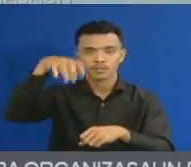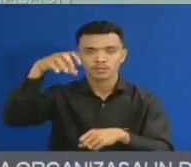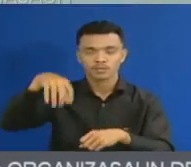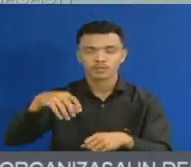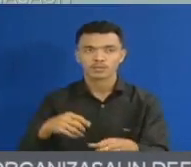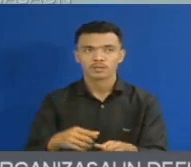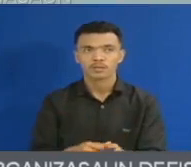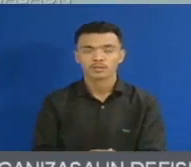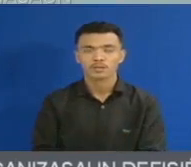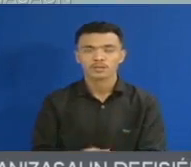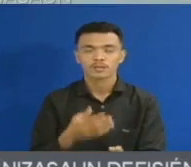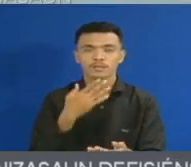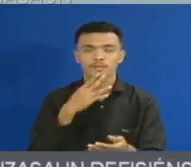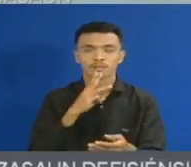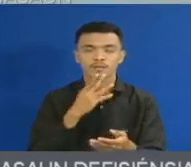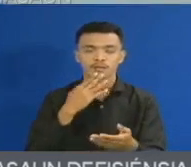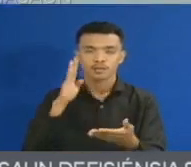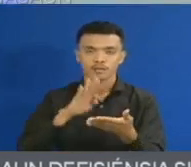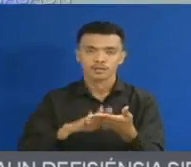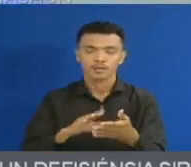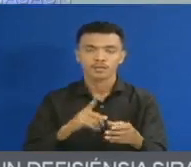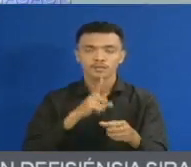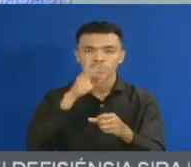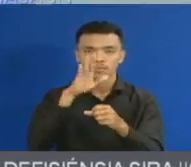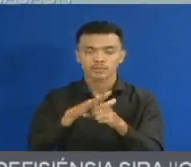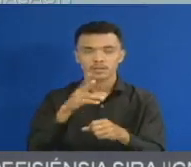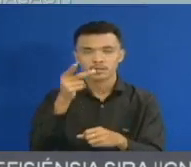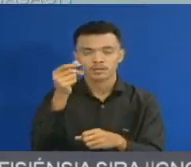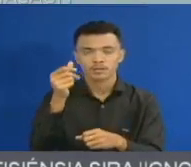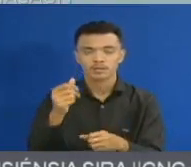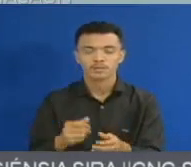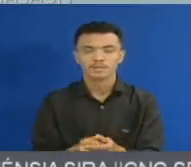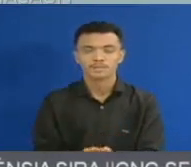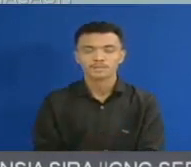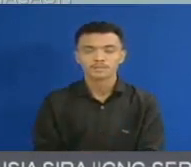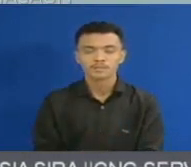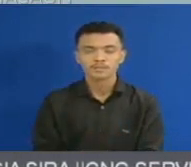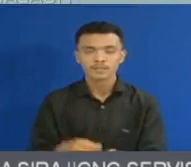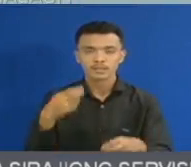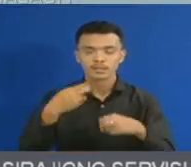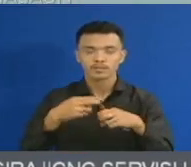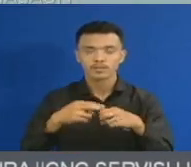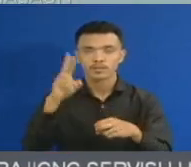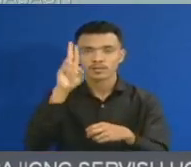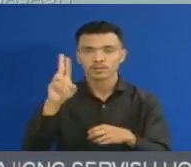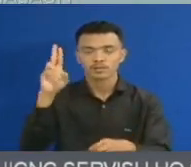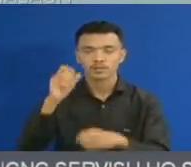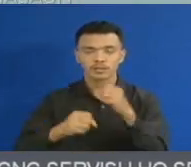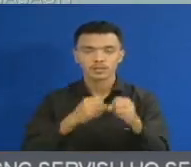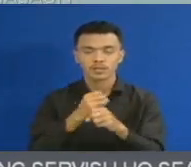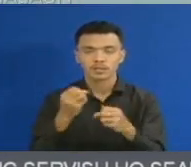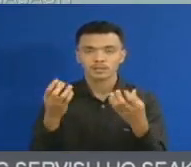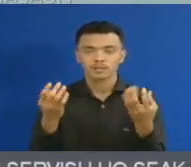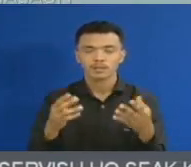ituang. Promete hela de tenenema kami susah rituan. Ami uza be tinambara kona ami uza ma pam